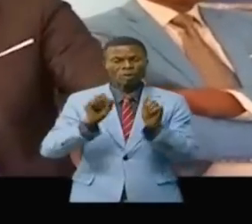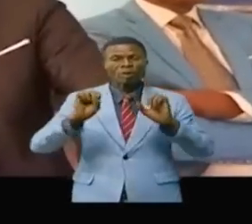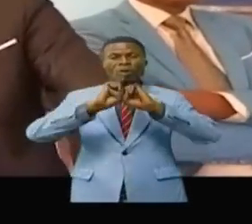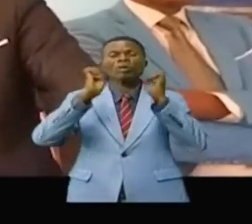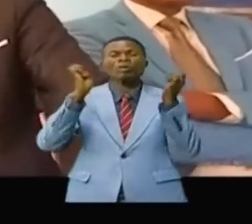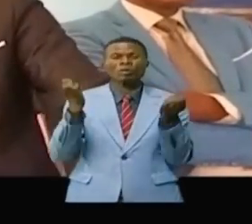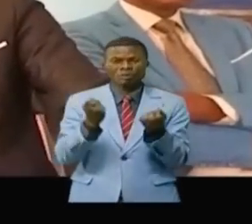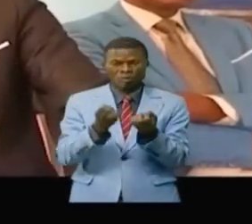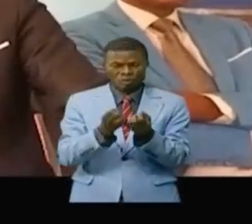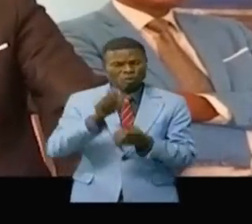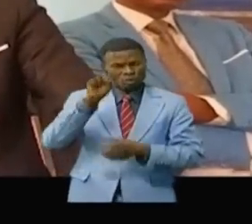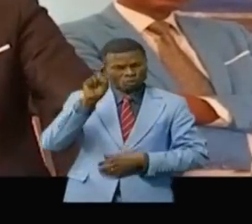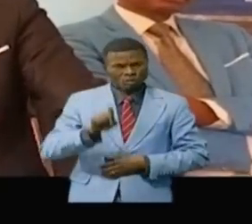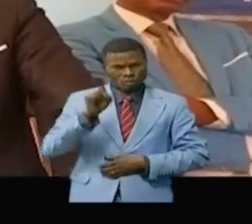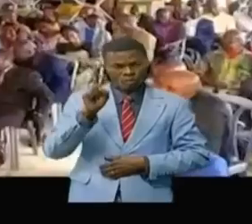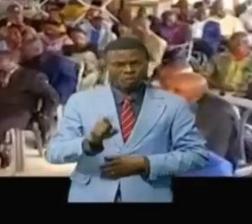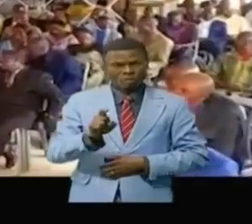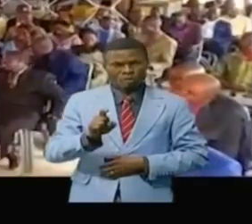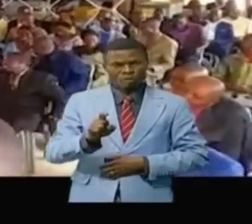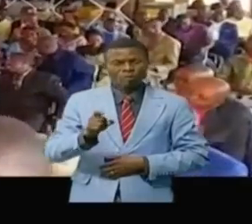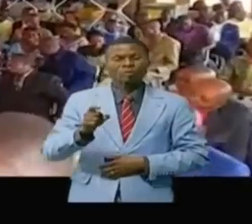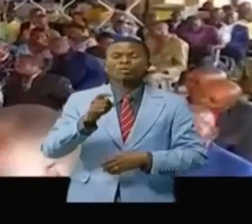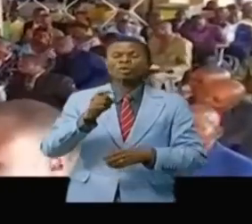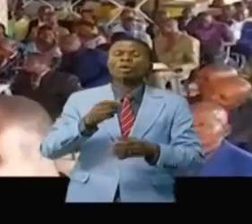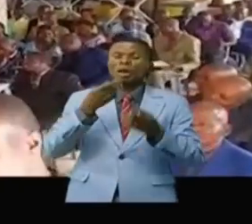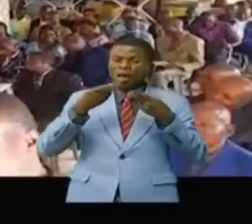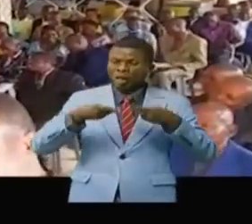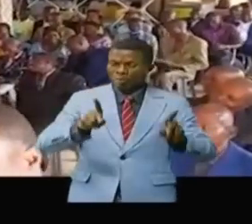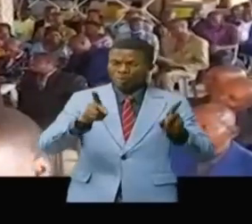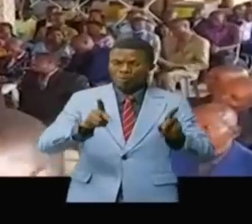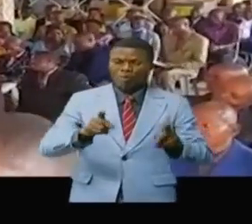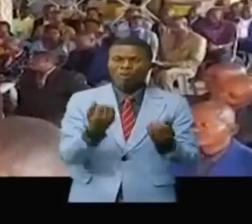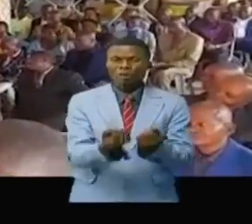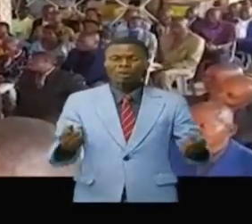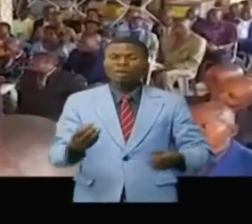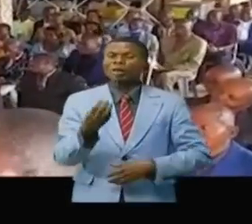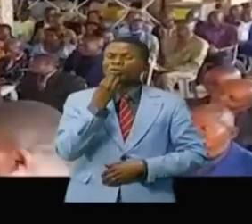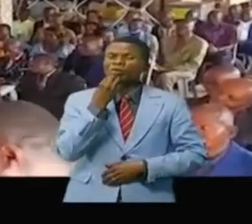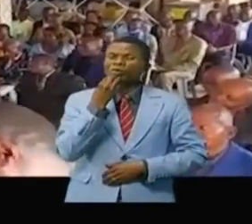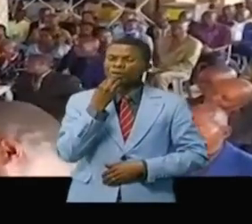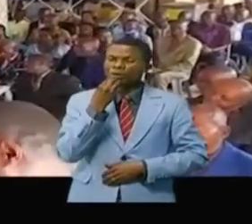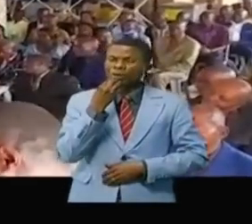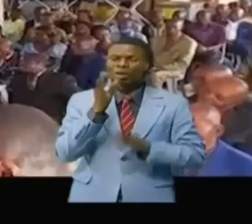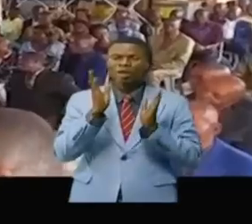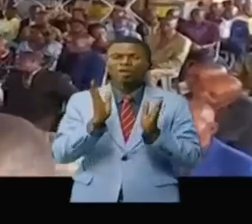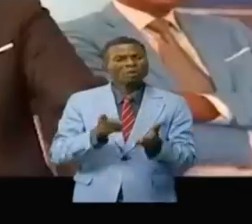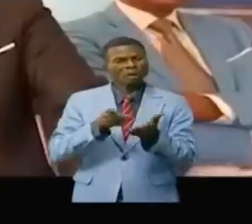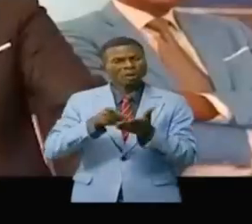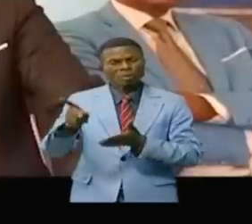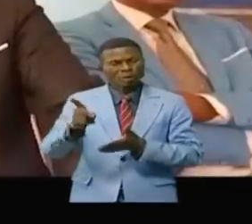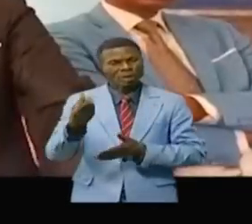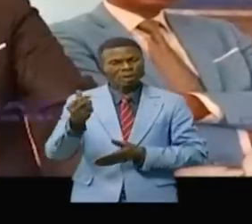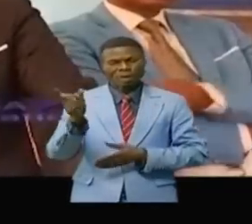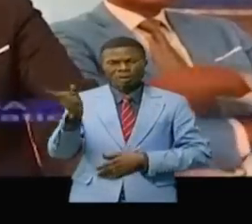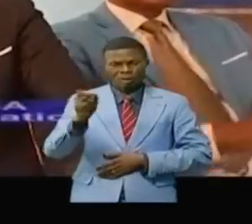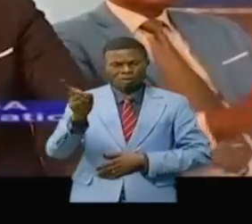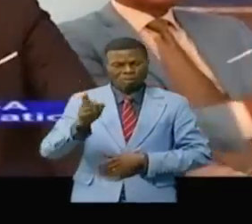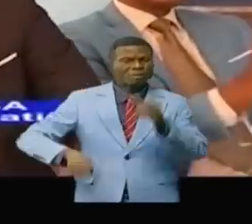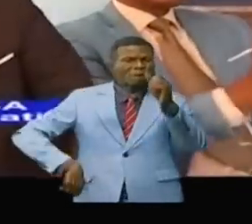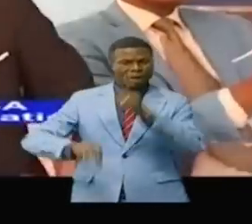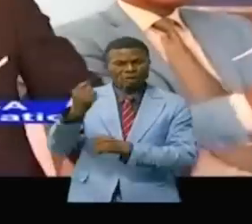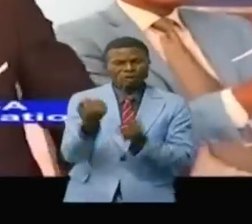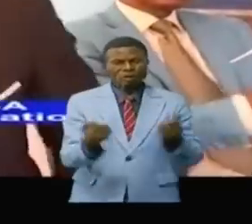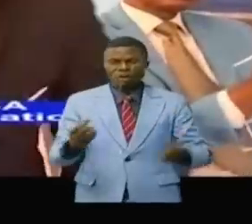est attribué au corps des inspecteurs la gratuité de leurs frais pour leurs enfants biologiques. J'y